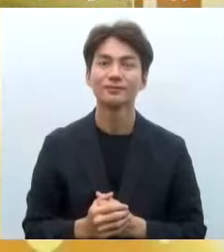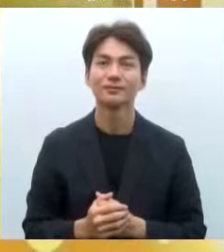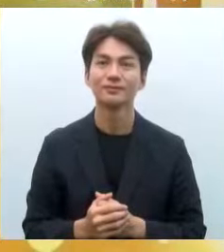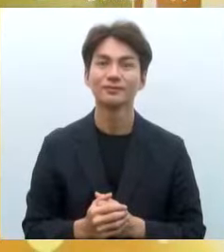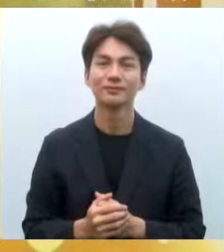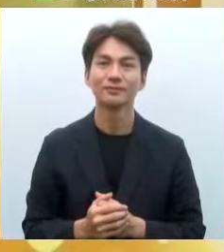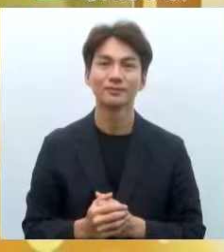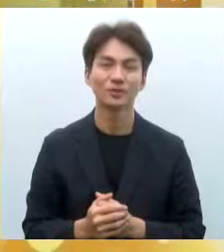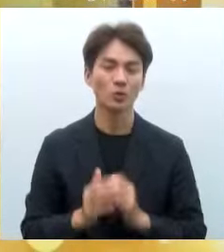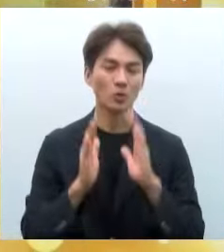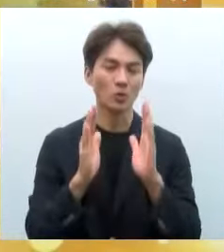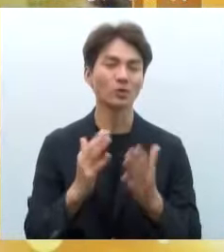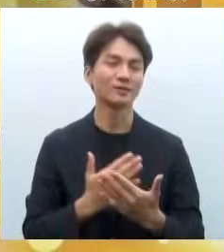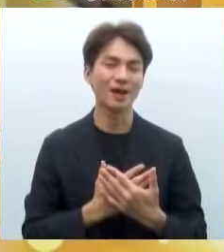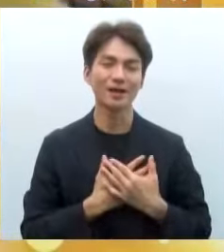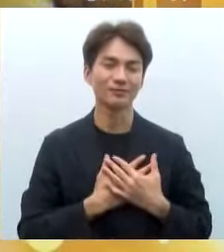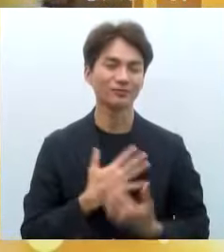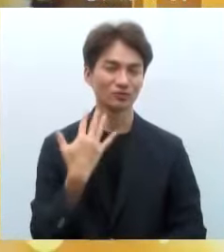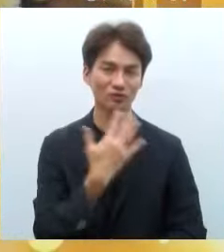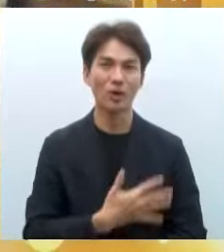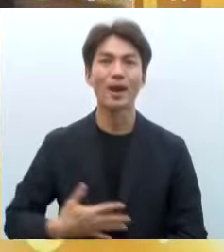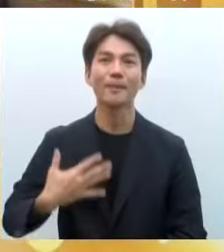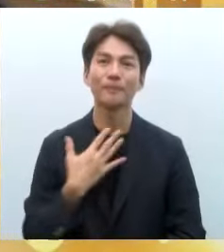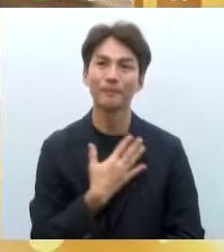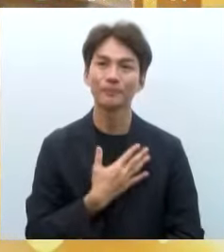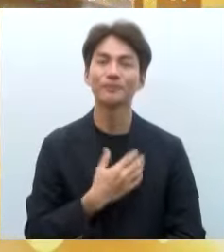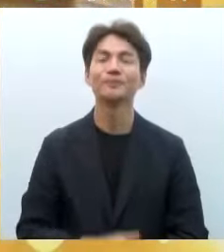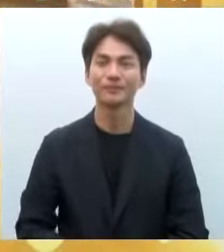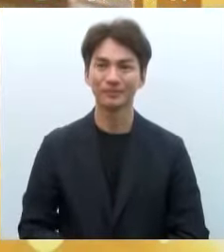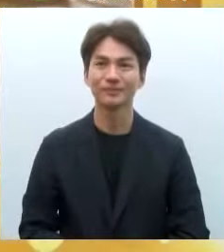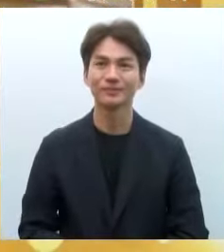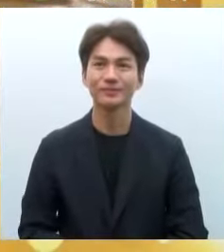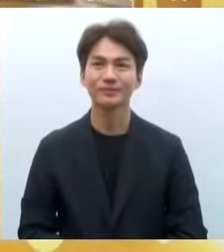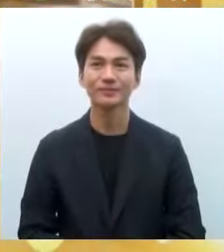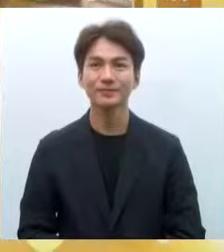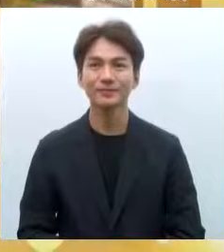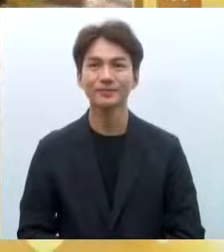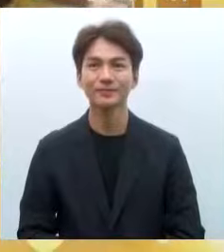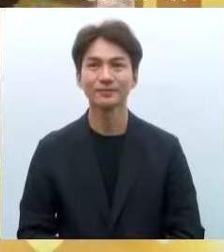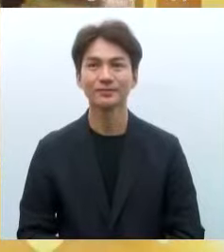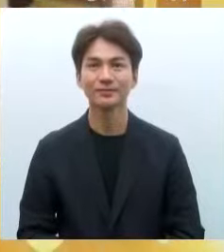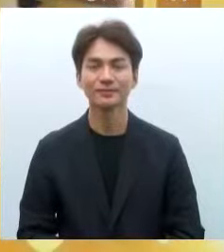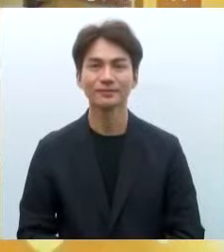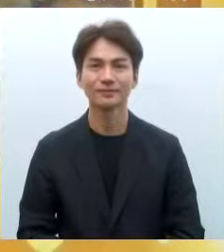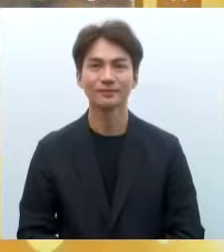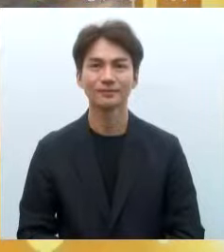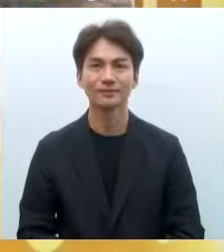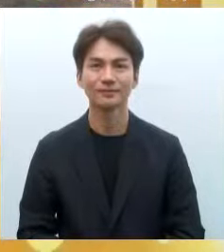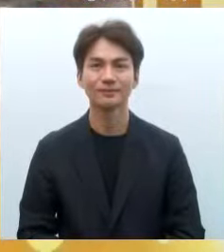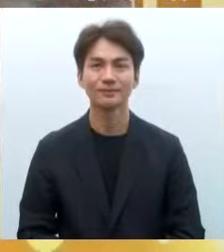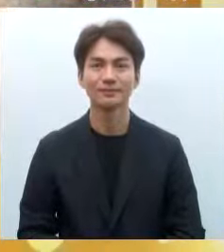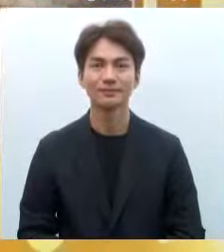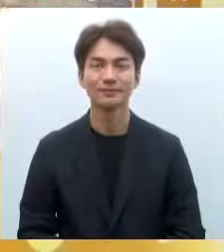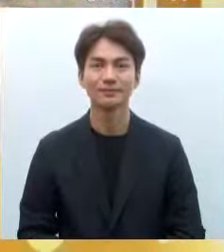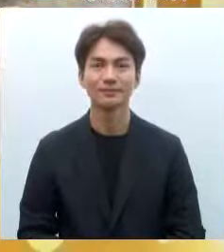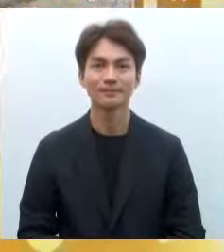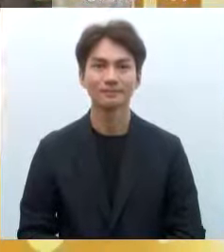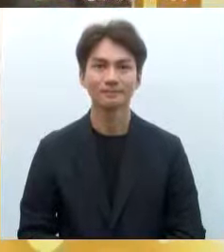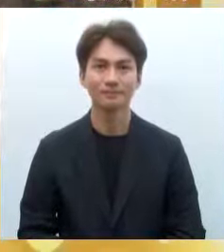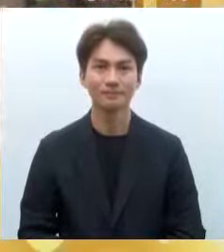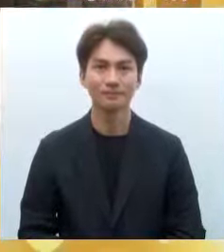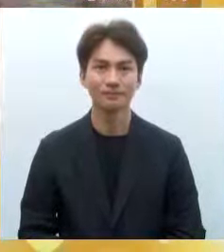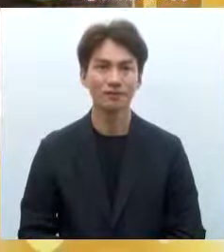ฐานคนรักสุขภาพ ป่วยนะครับเพราะว่าการรักษาความสมบูรณ์แข็งแรงของร่างกาย เรื่องของเราเราไม่ต้อง ฐานคน